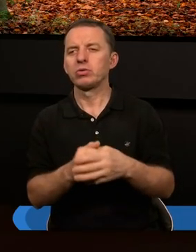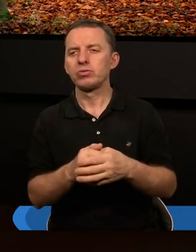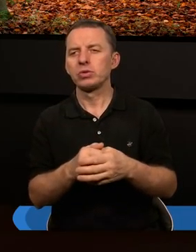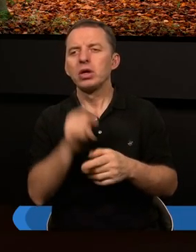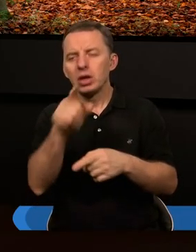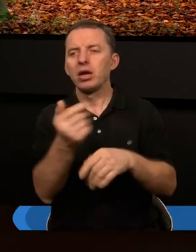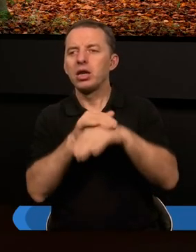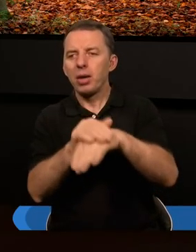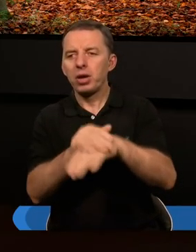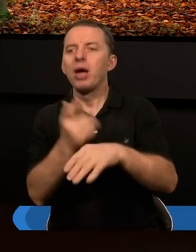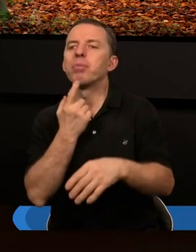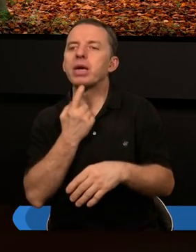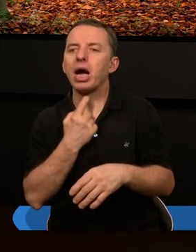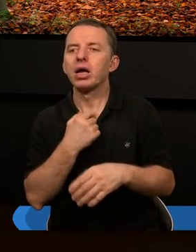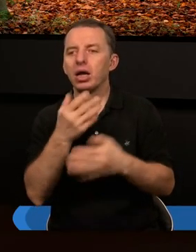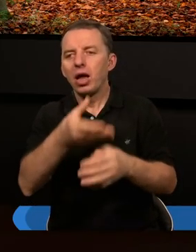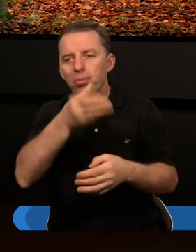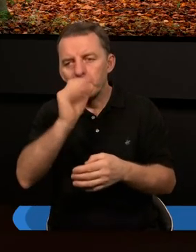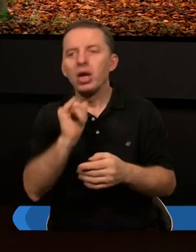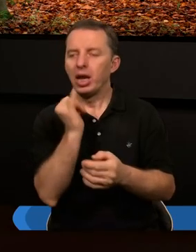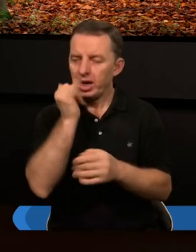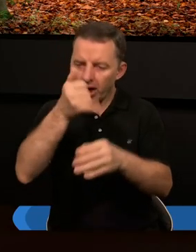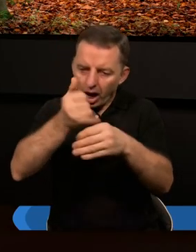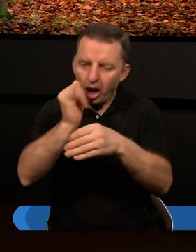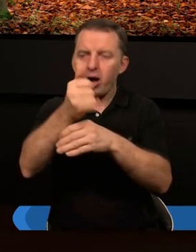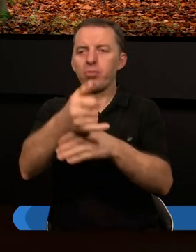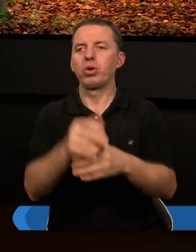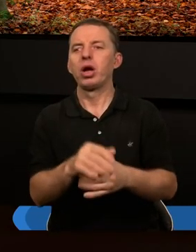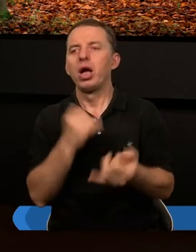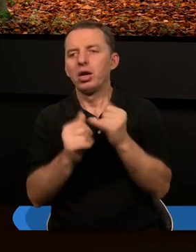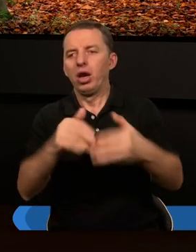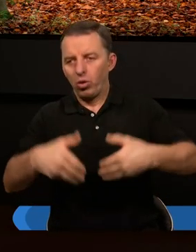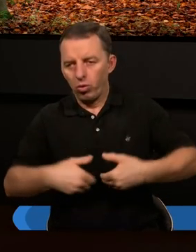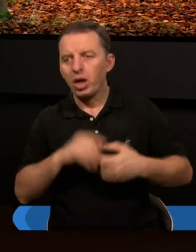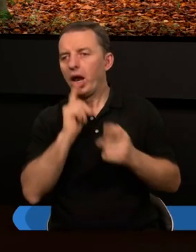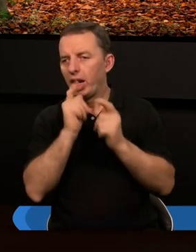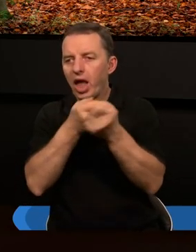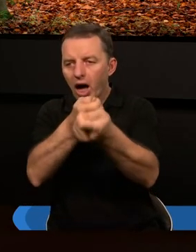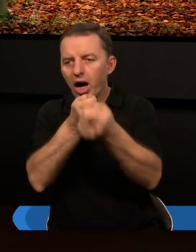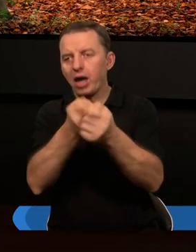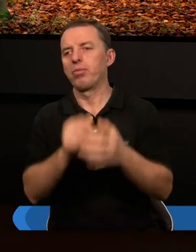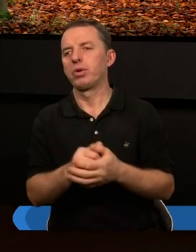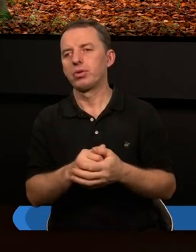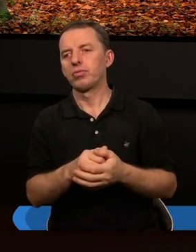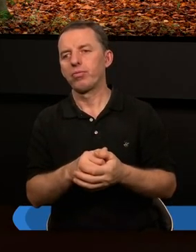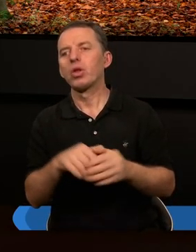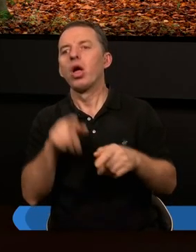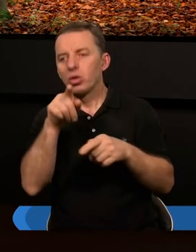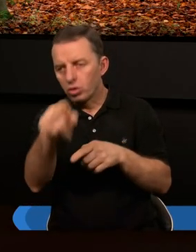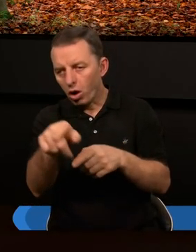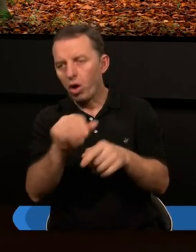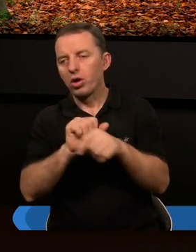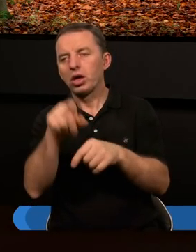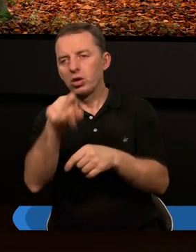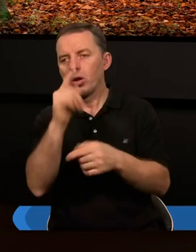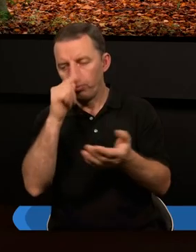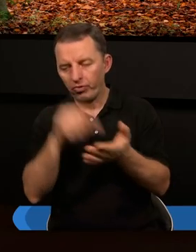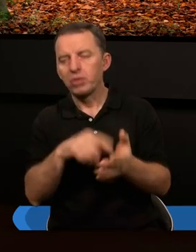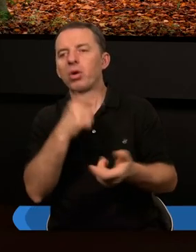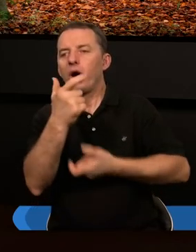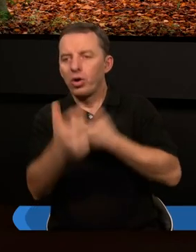Jak twój nieprzyjaciel łaknie, jak chce mu się pić, to go napój. Jeżeli jest głodny, to go nakarm. To jest to, co powinniśmy